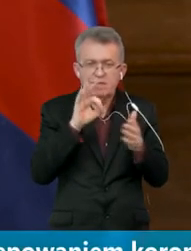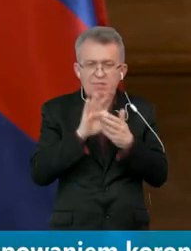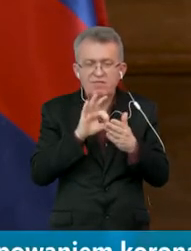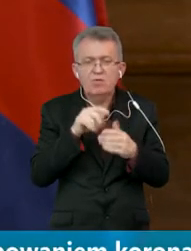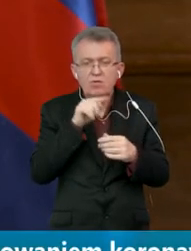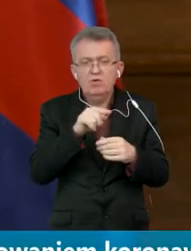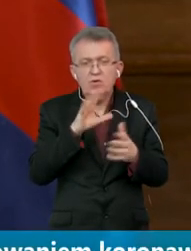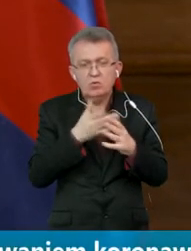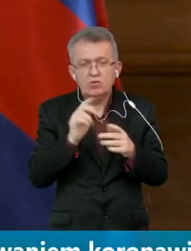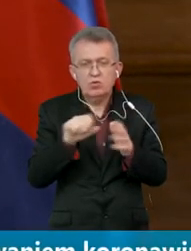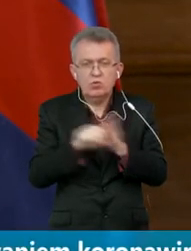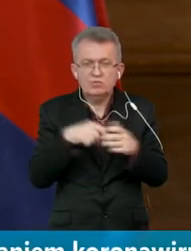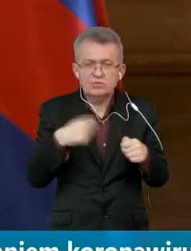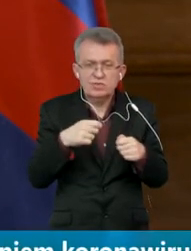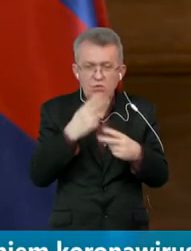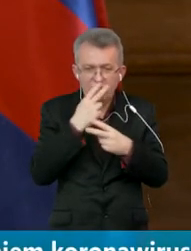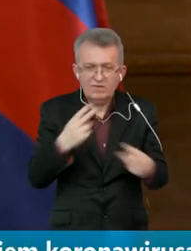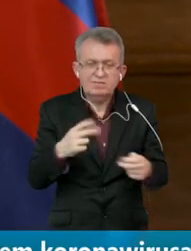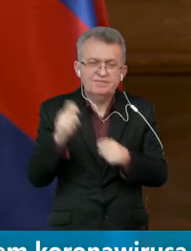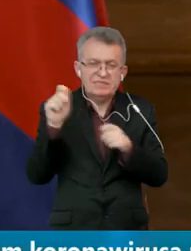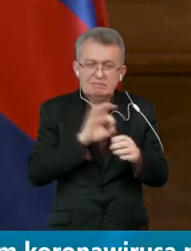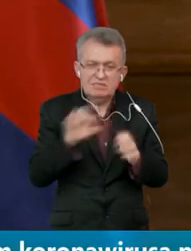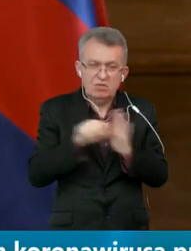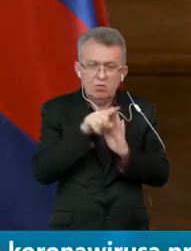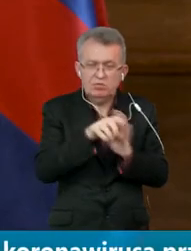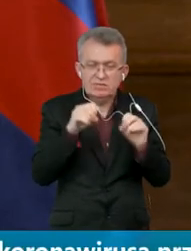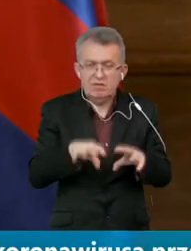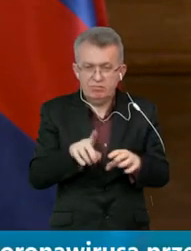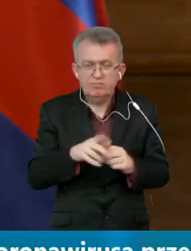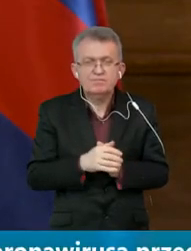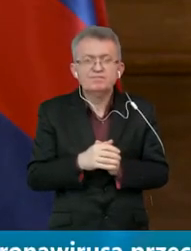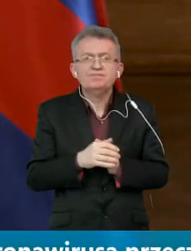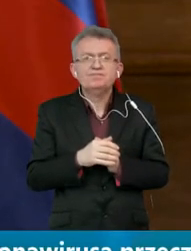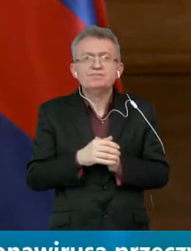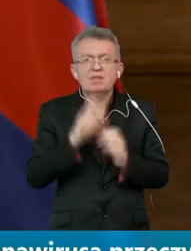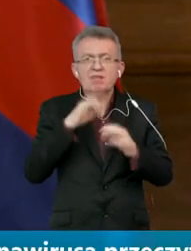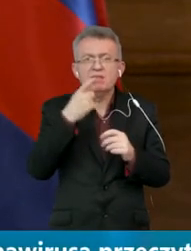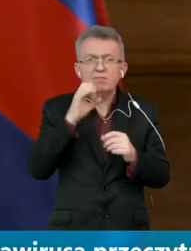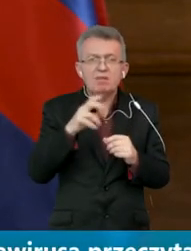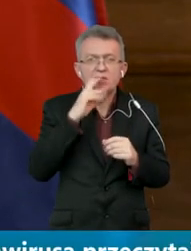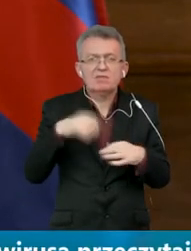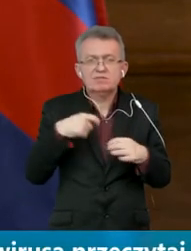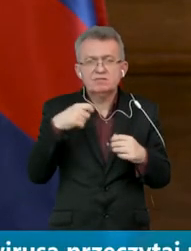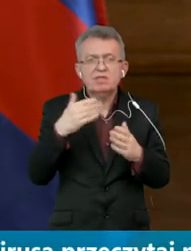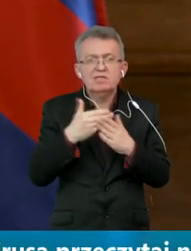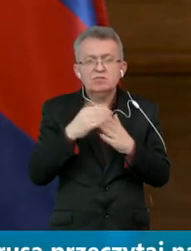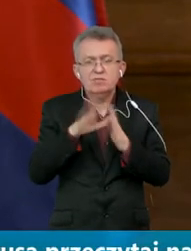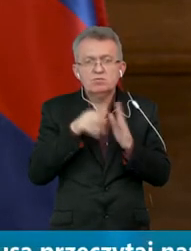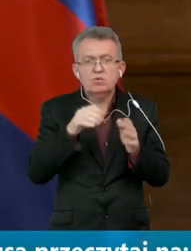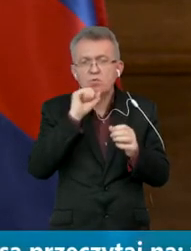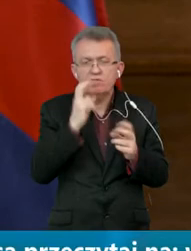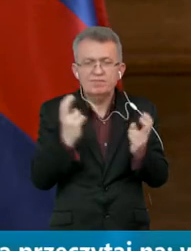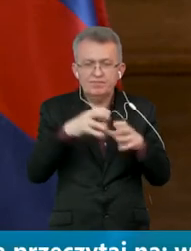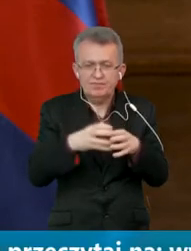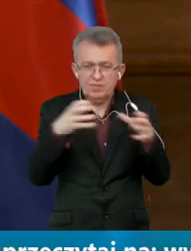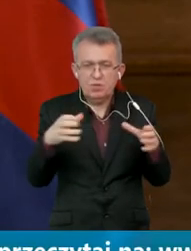a także tych, którzy do Szczecina czasem specjalnie do tego sklepu będą przyjeżdżali. Pan Damian, panie prezydencie, dlaczego mieszkańcy ulic, które wejdą w powiększoną